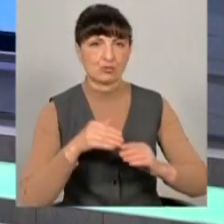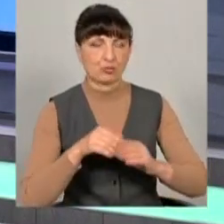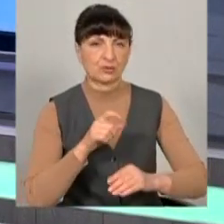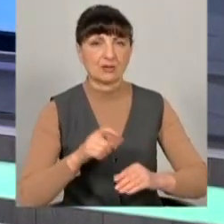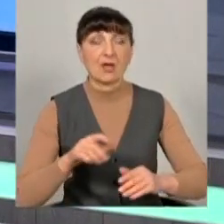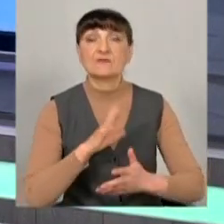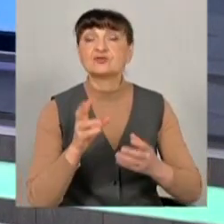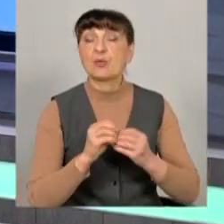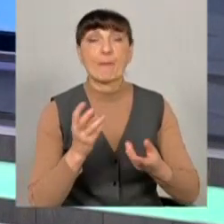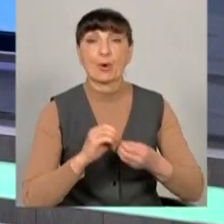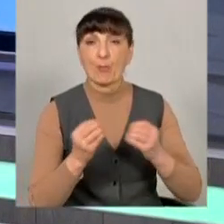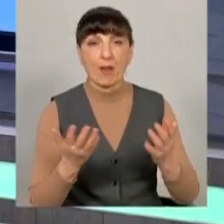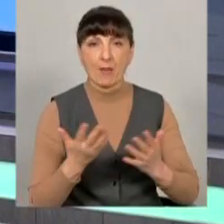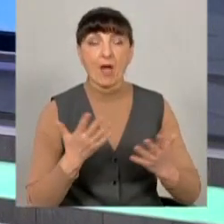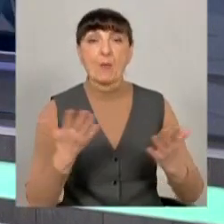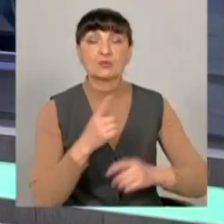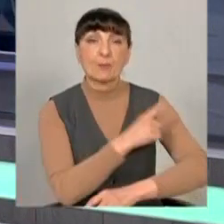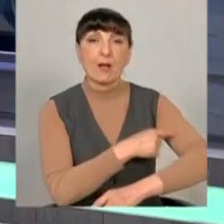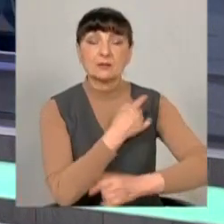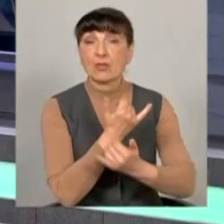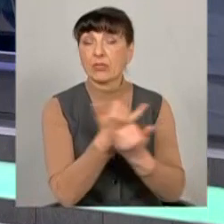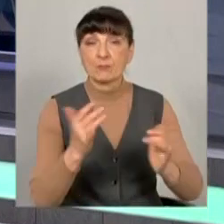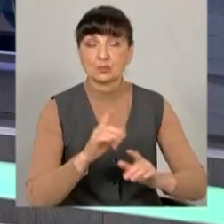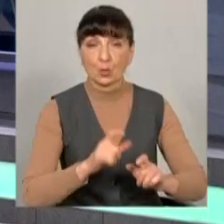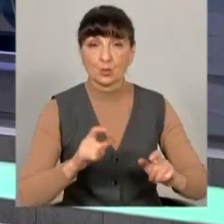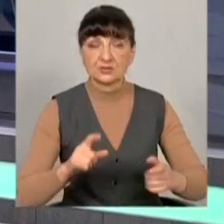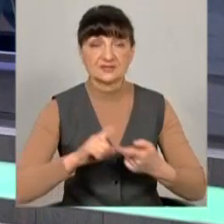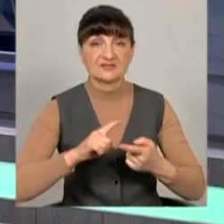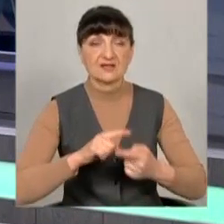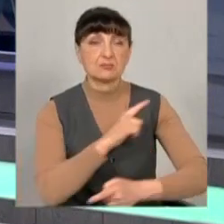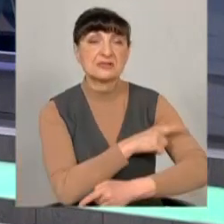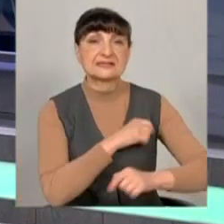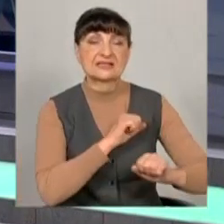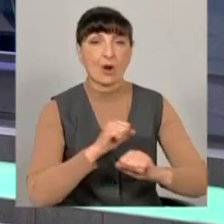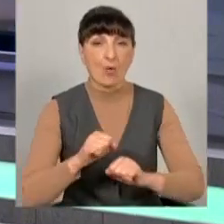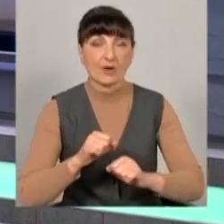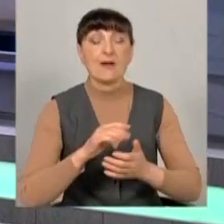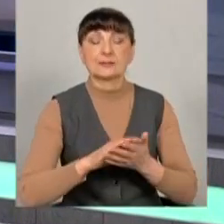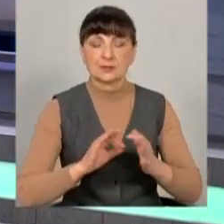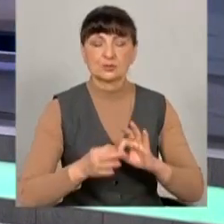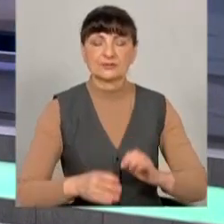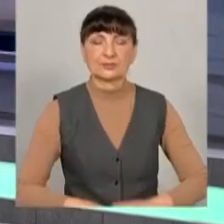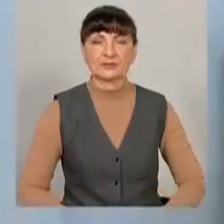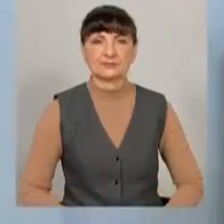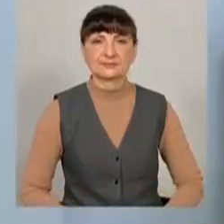чем проблема и почему медучреждения не обслуживают пациентов по медстраховке, узнавала Даля Насипова.